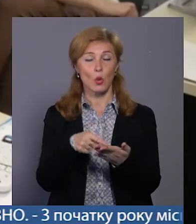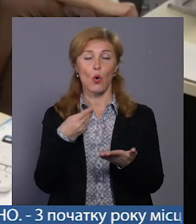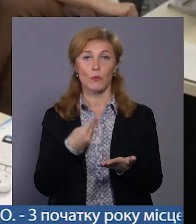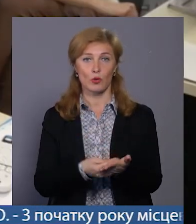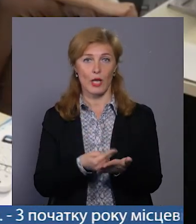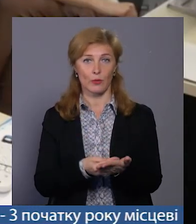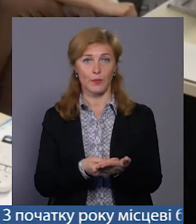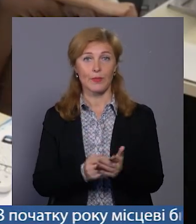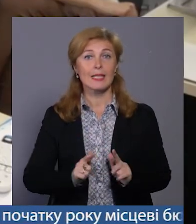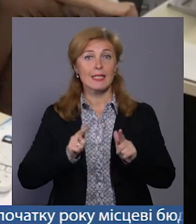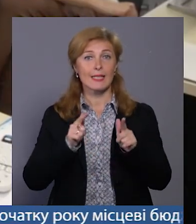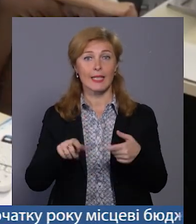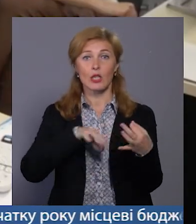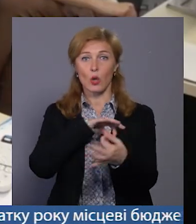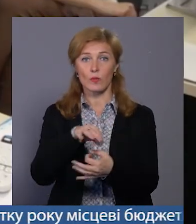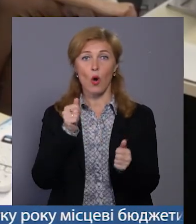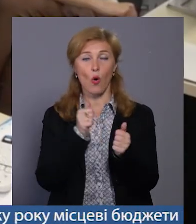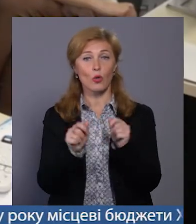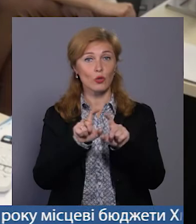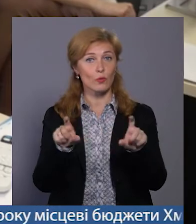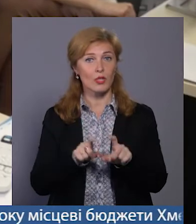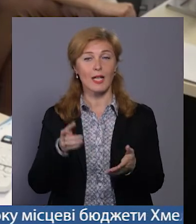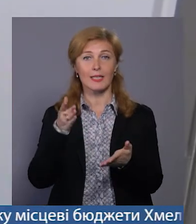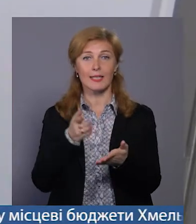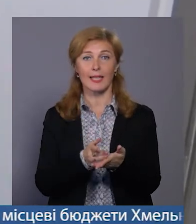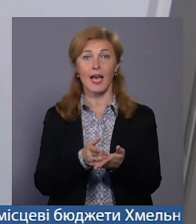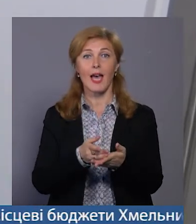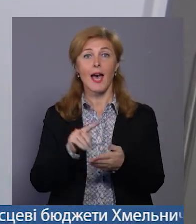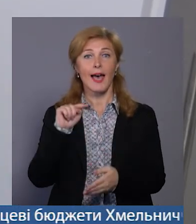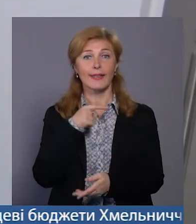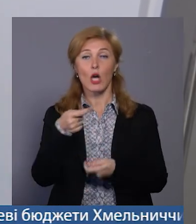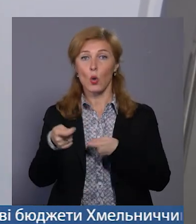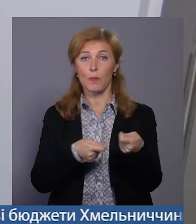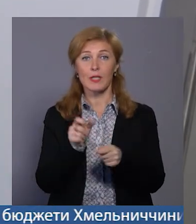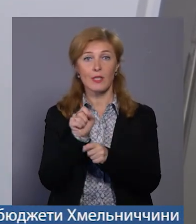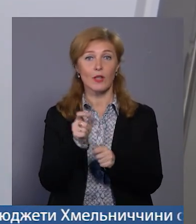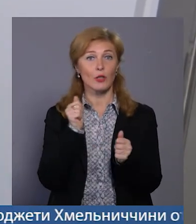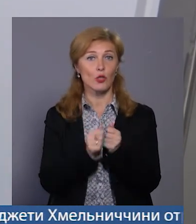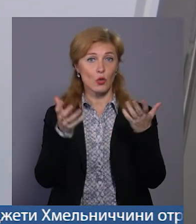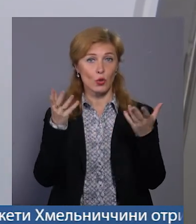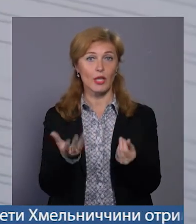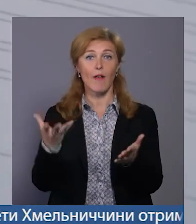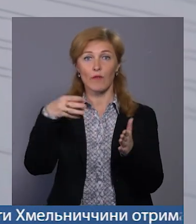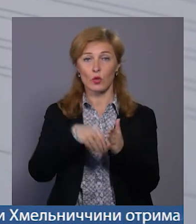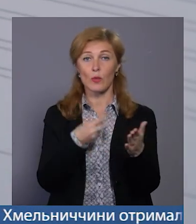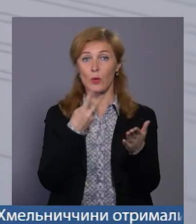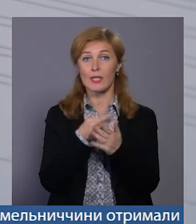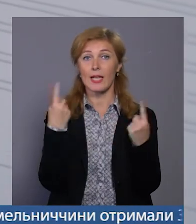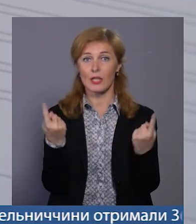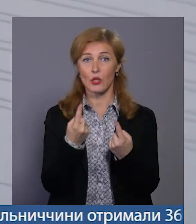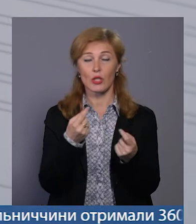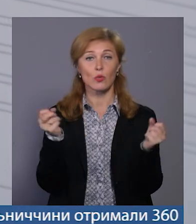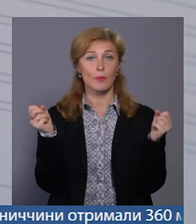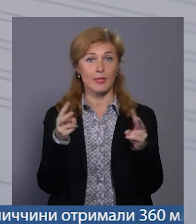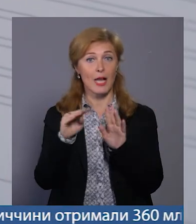бюджету. Згідно концепції, у кожному закладі є енергоменеджер, завдання якого щодня вносити показники лічильників у спеціальну